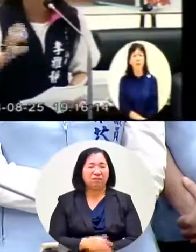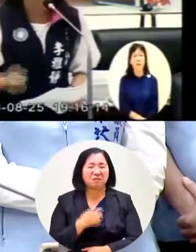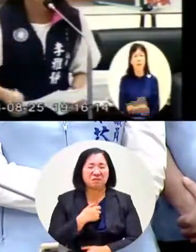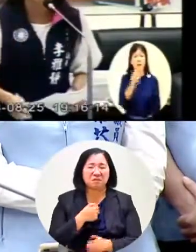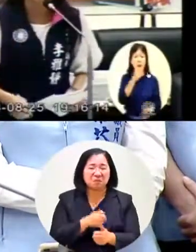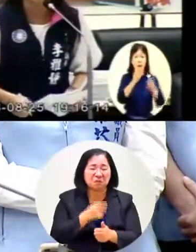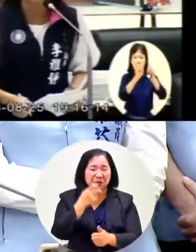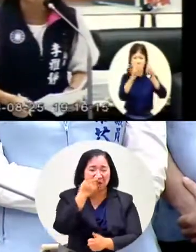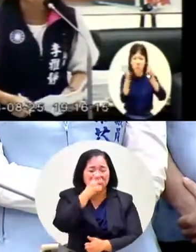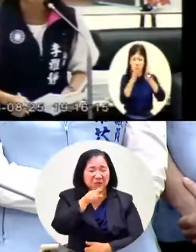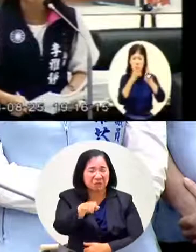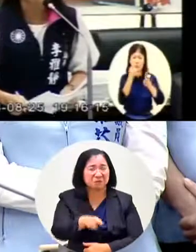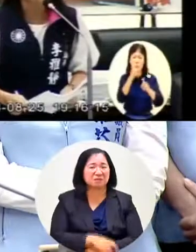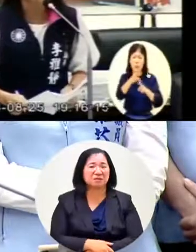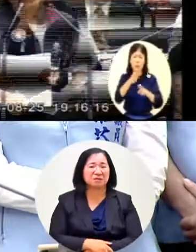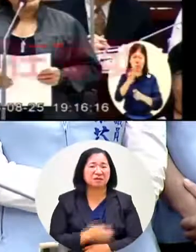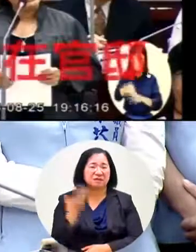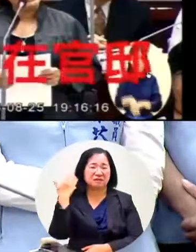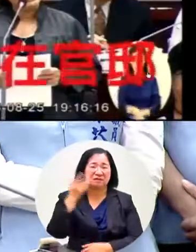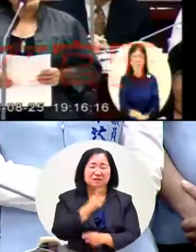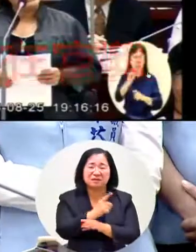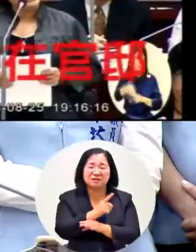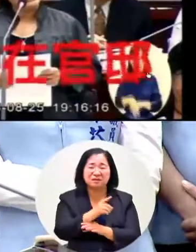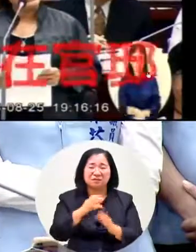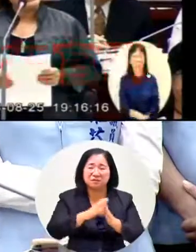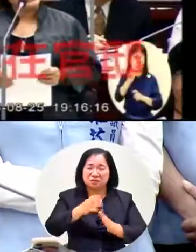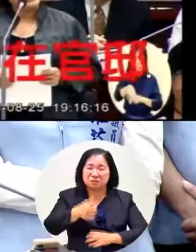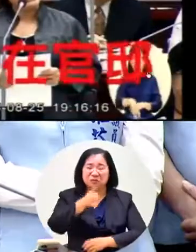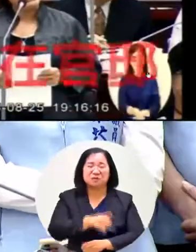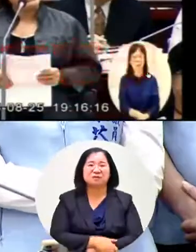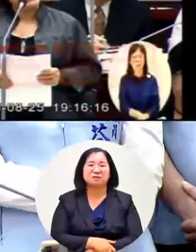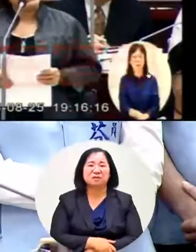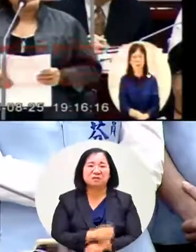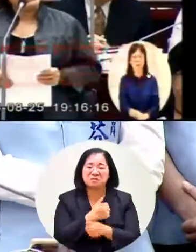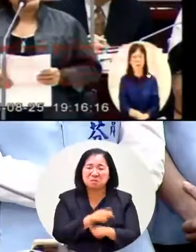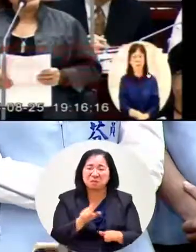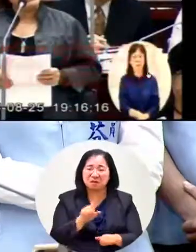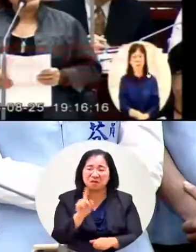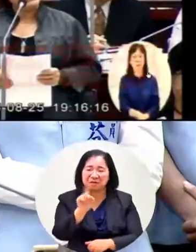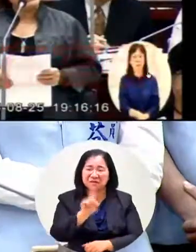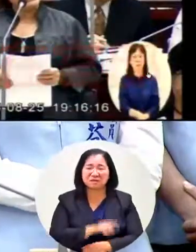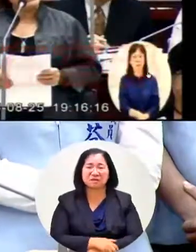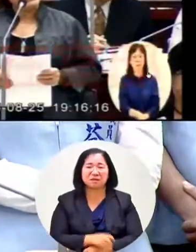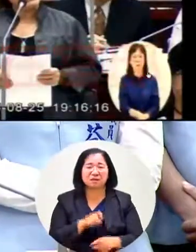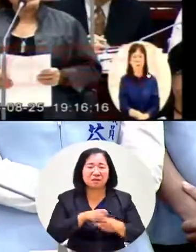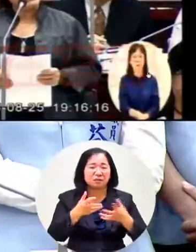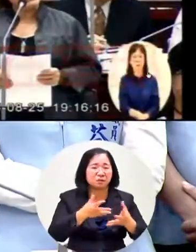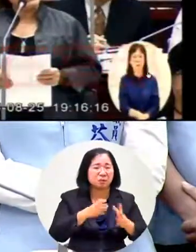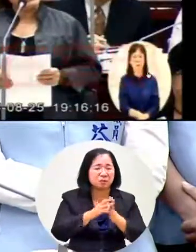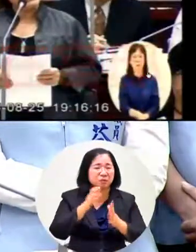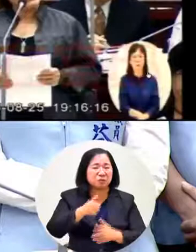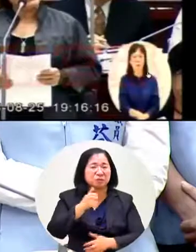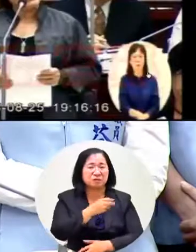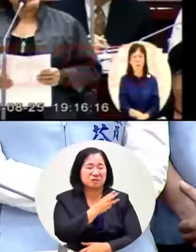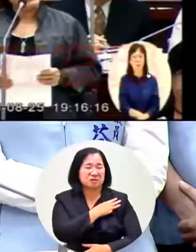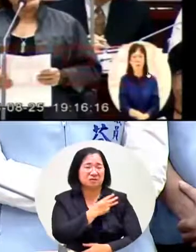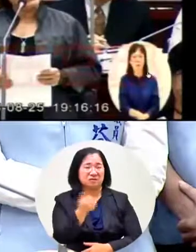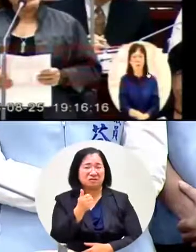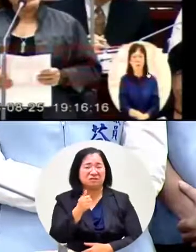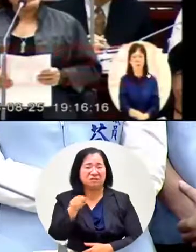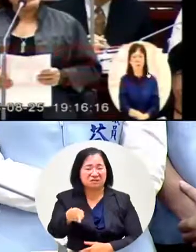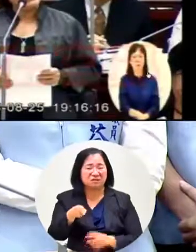员，民进党这执政党的议员伫议事厅，即阵现迄个时阵呢，单局市长什么